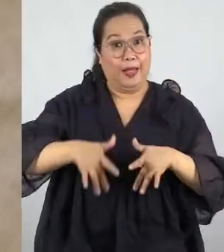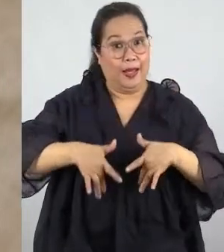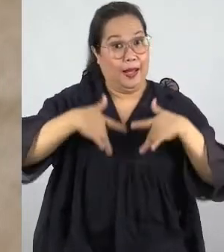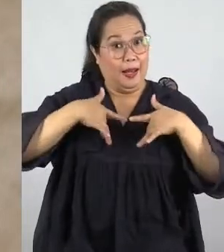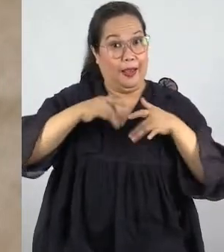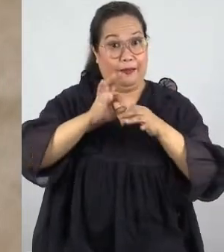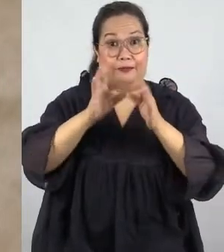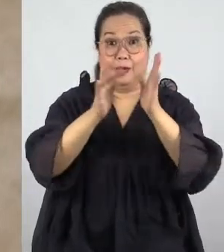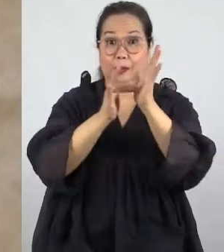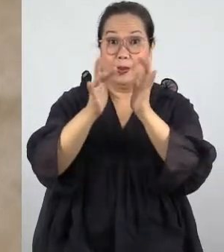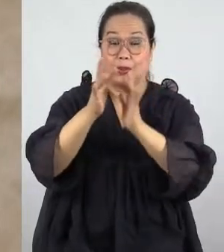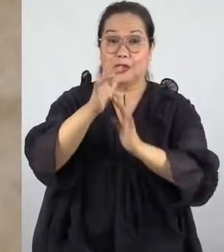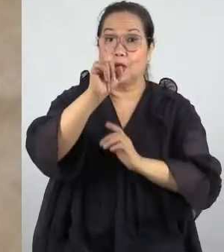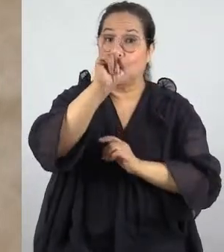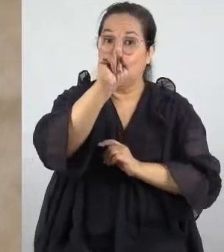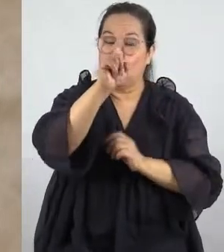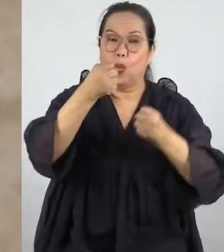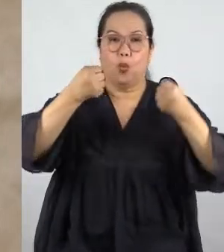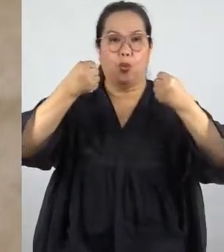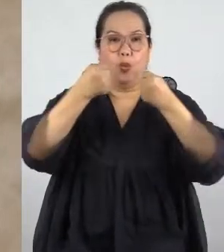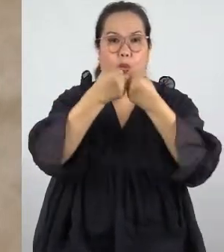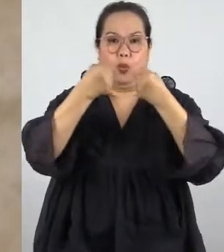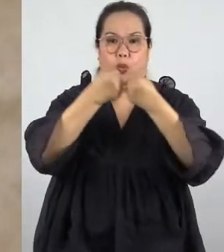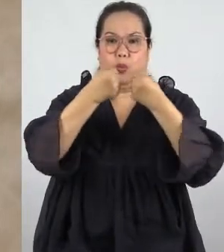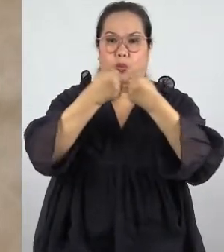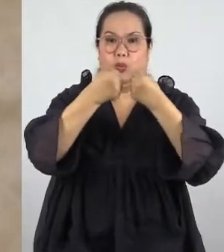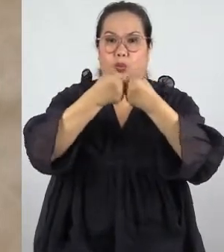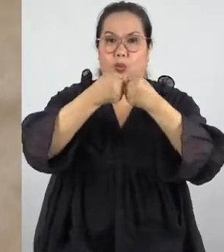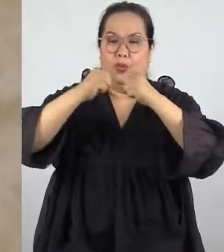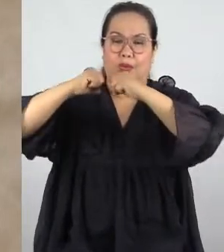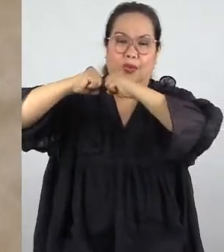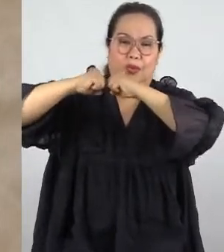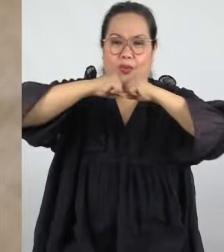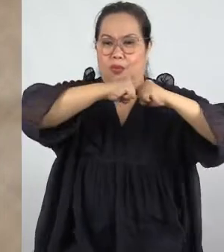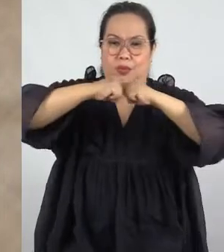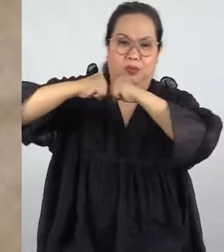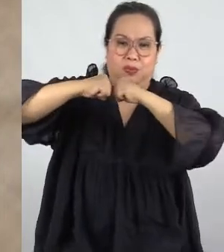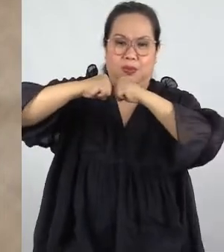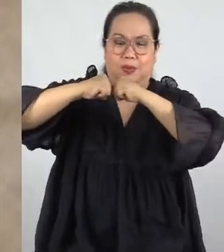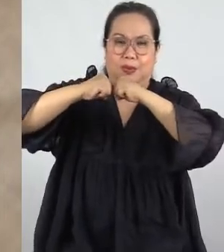isang pakikipaglaban, isang pakikibaka.